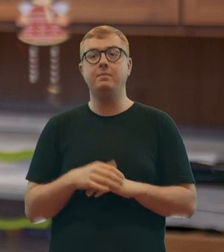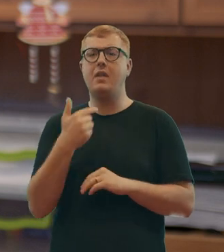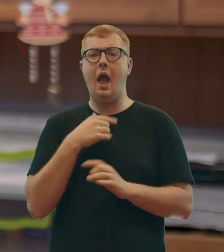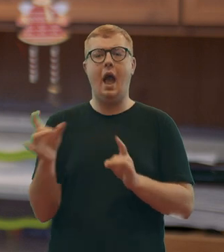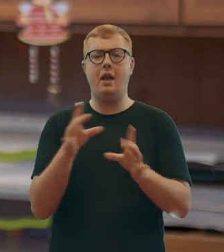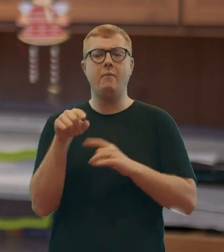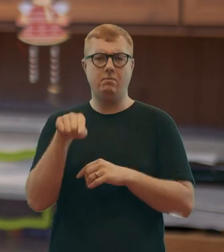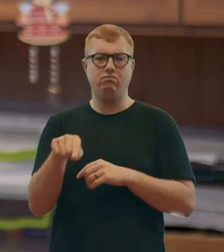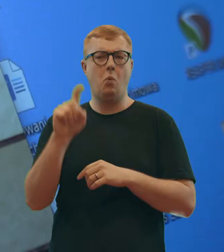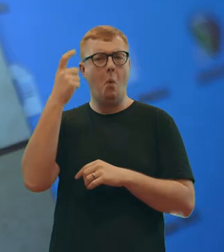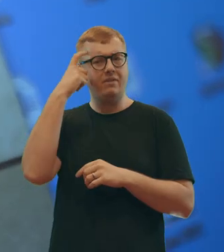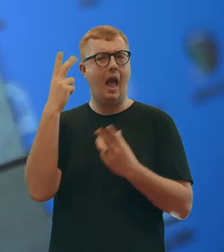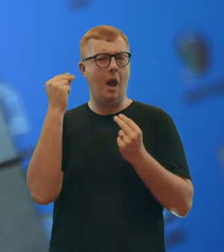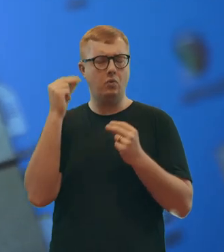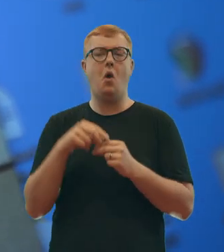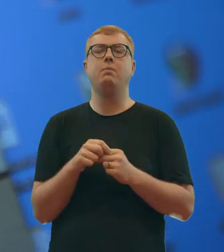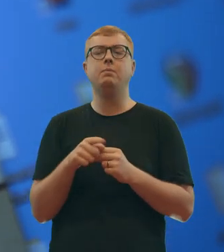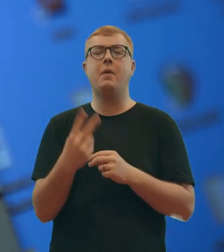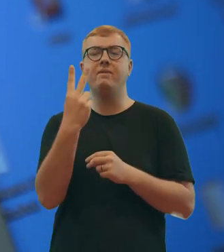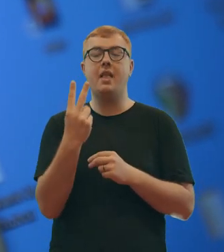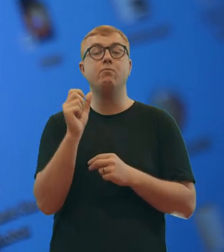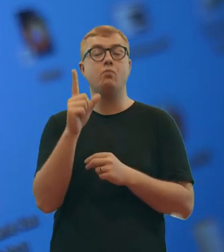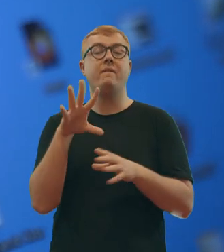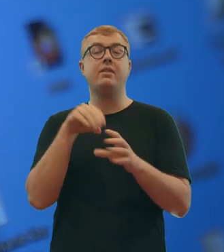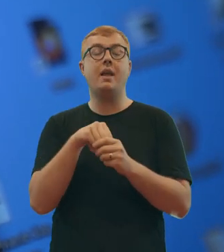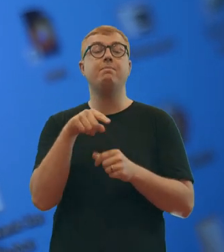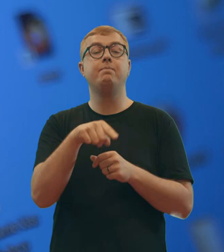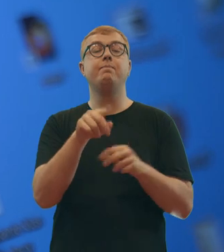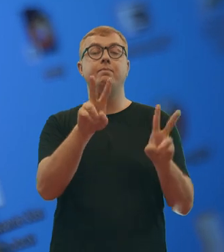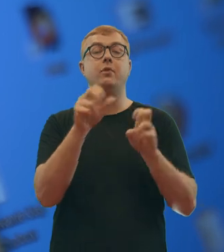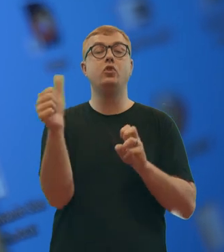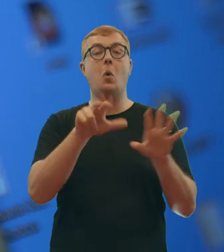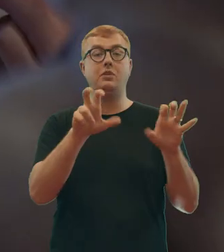niewidomych. Ja akurat gram w gry audio, konkretnie w dwie. Jedna to jest